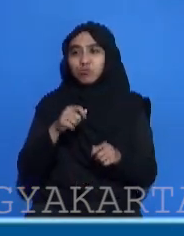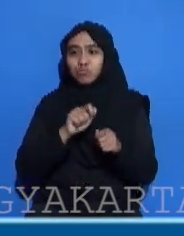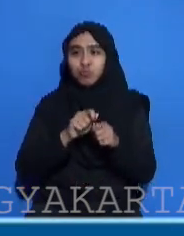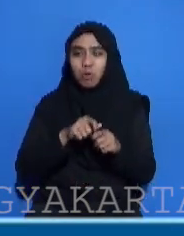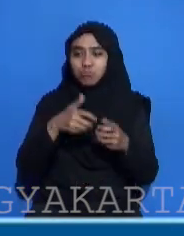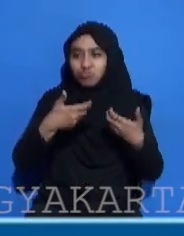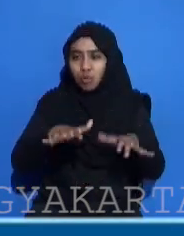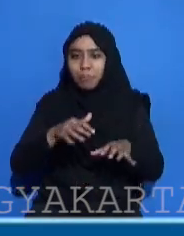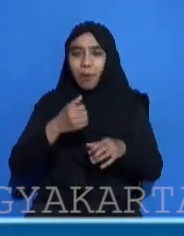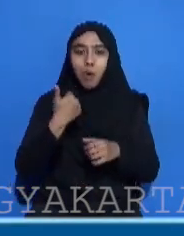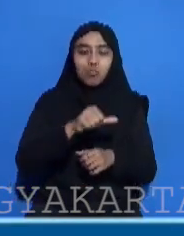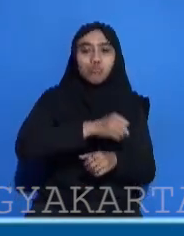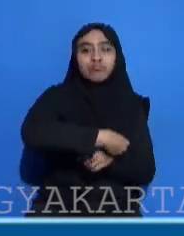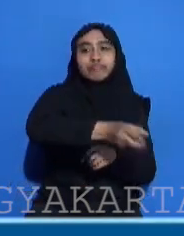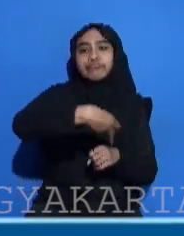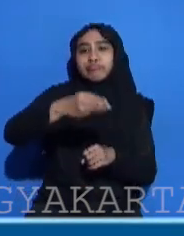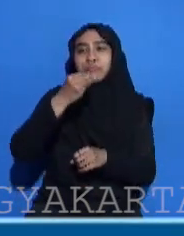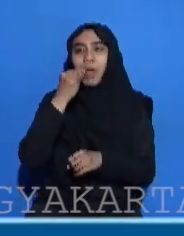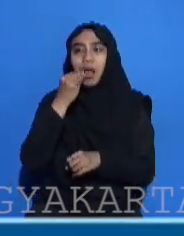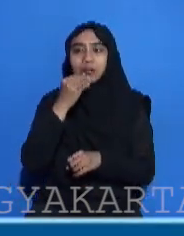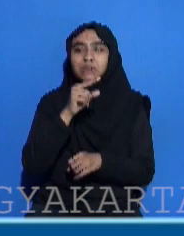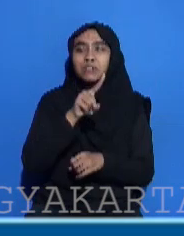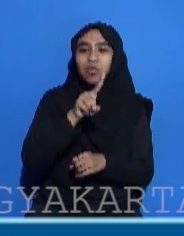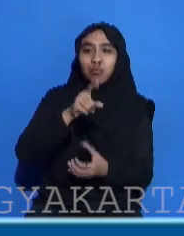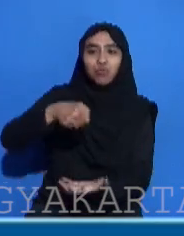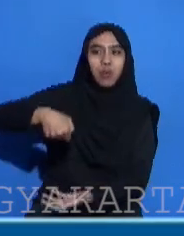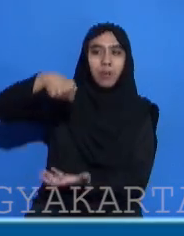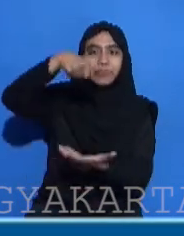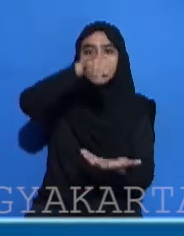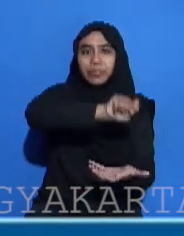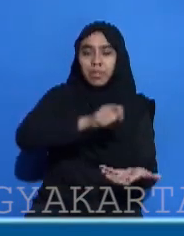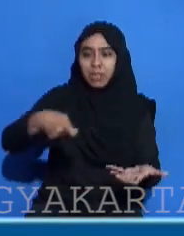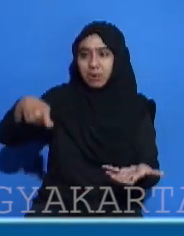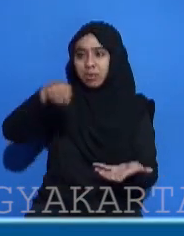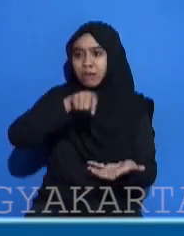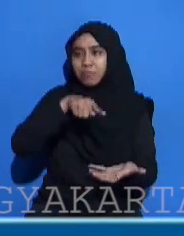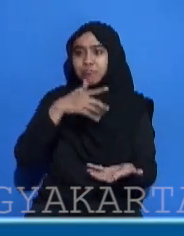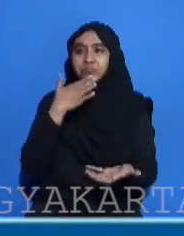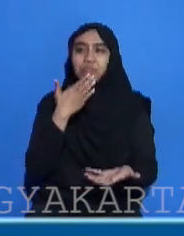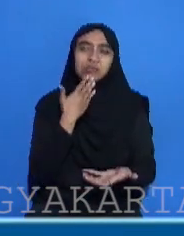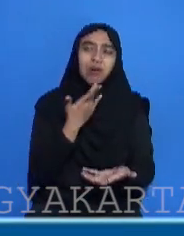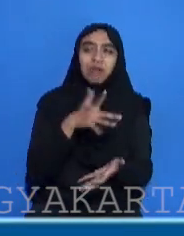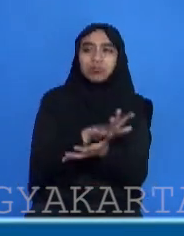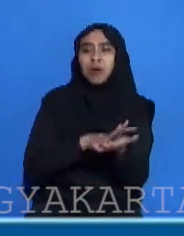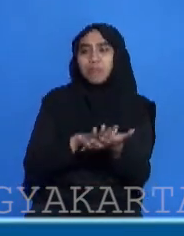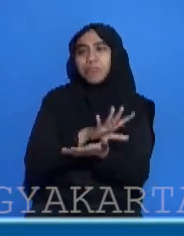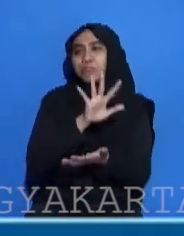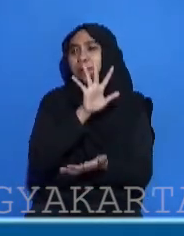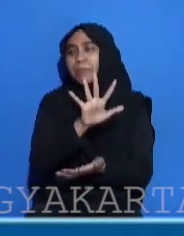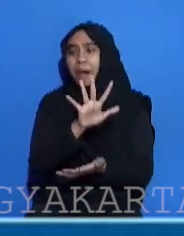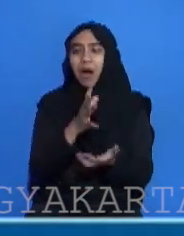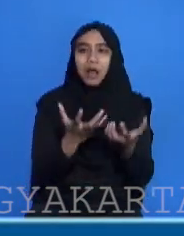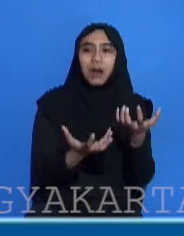kangge pakan Ulam setunggal leader cairan formula mekaten sakit kangge campuran gangsal kilo pelet